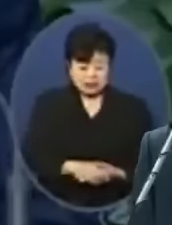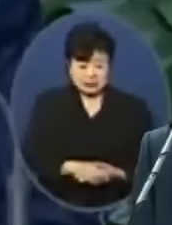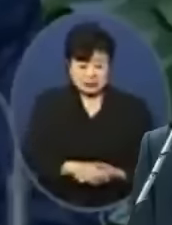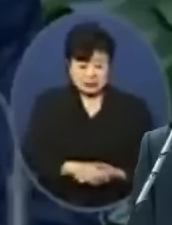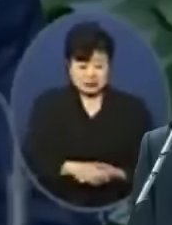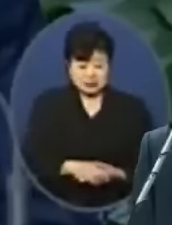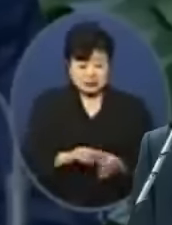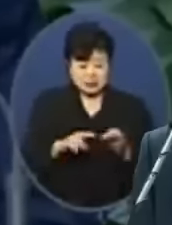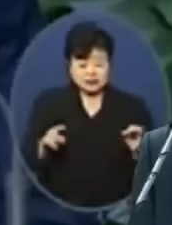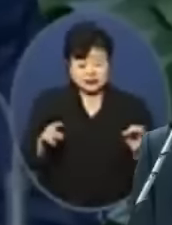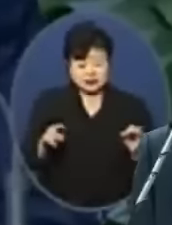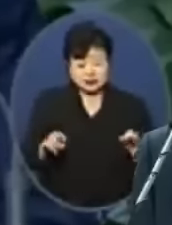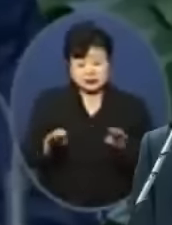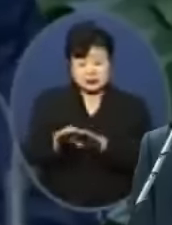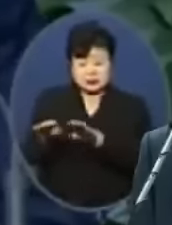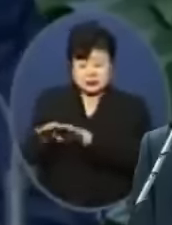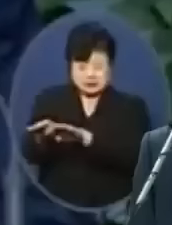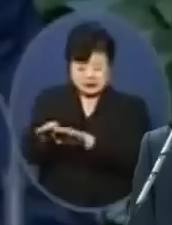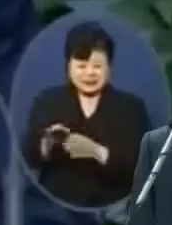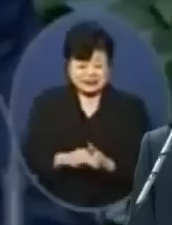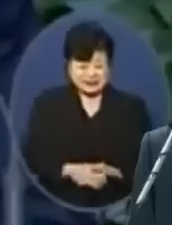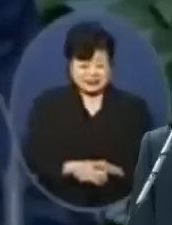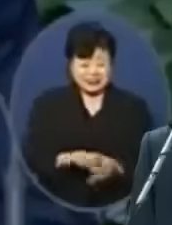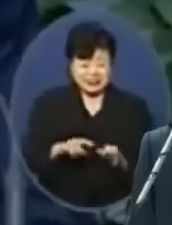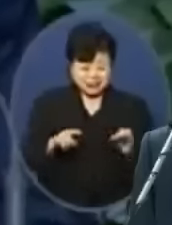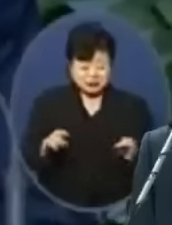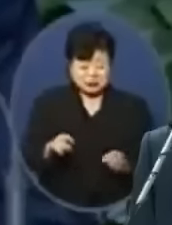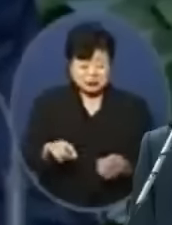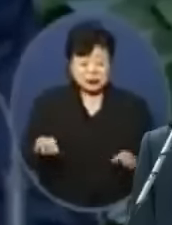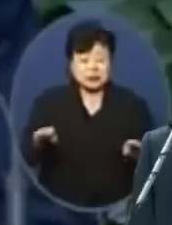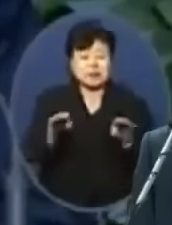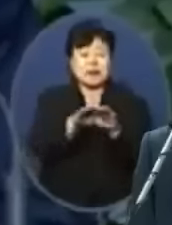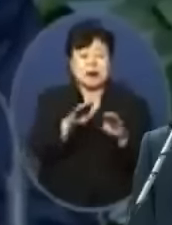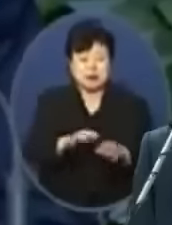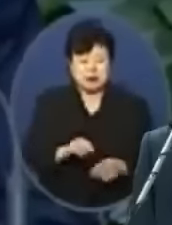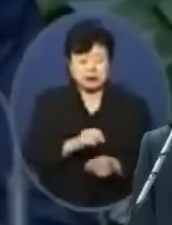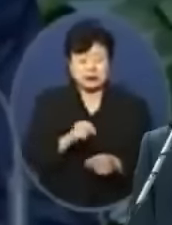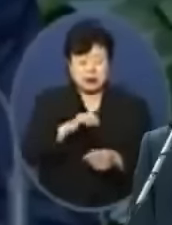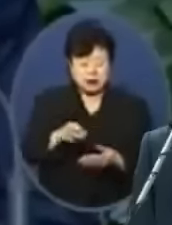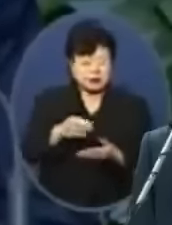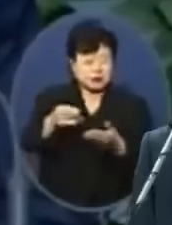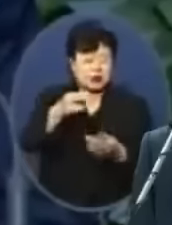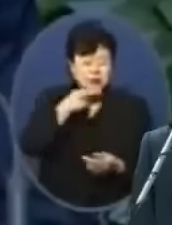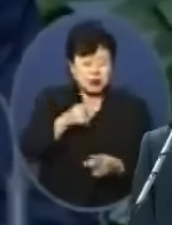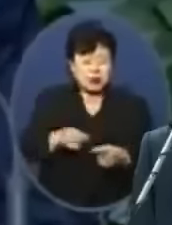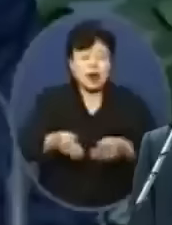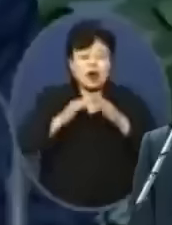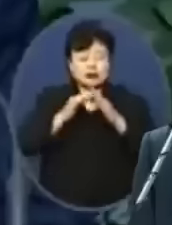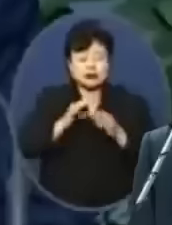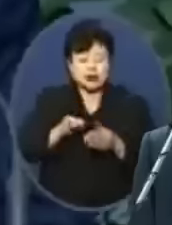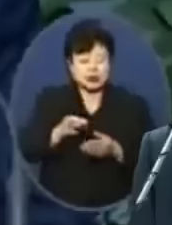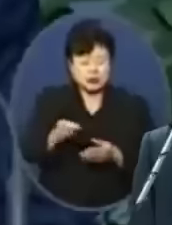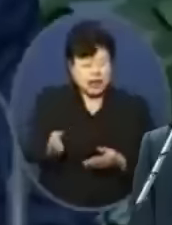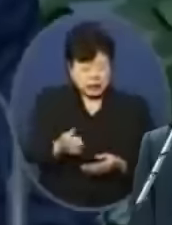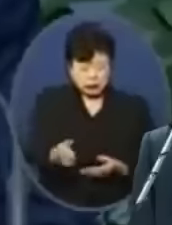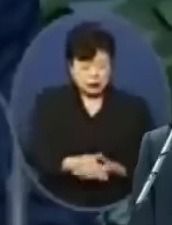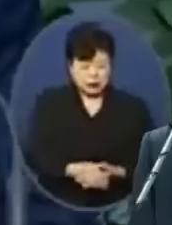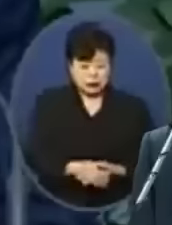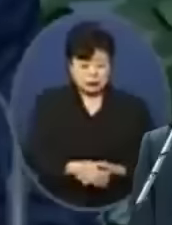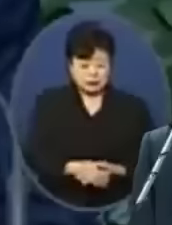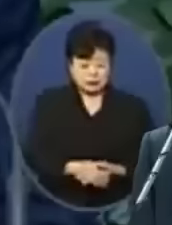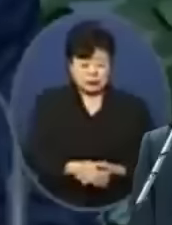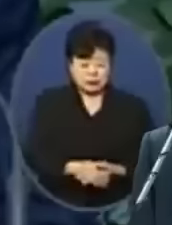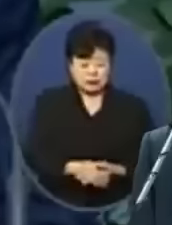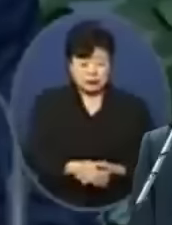내고 싶으면 내고 안 내면 안 냈습니다. 그거 봐라. 11조도 안 내고 특별헌금도 안 하고 교회 건축헌금은 한 푼도 안 내고 여기